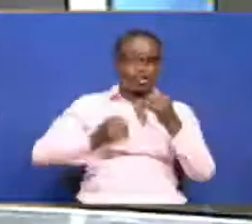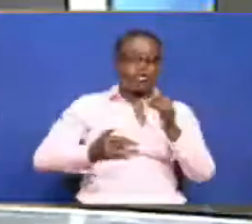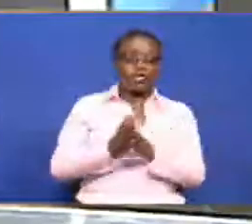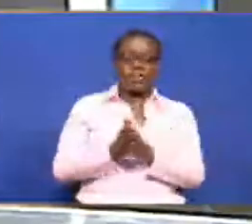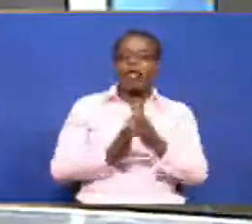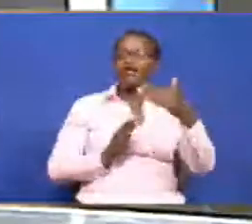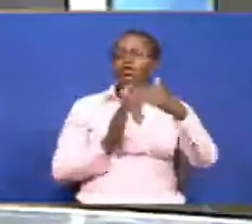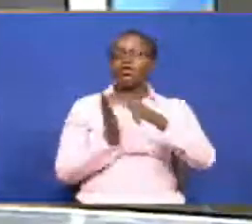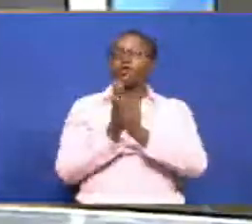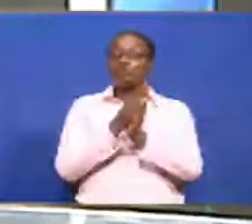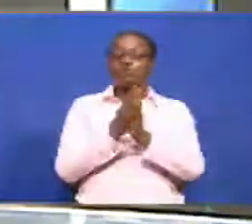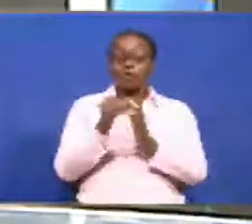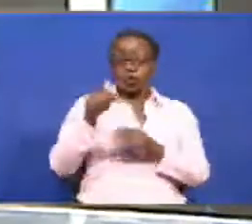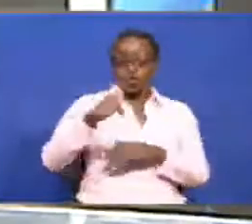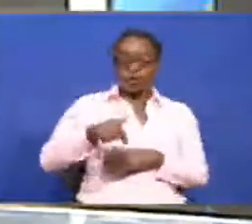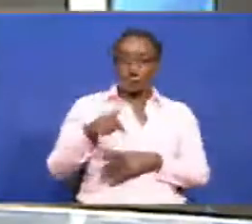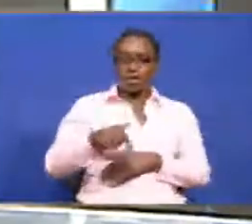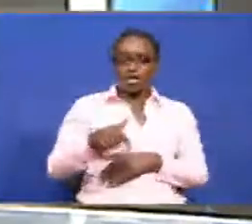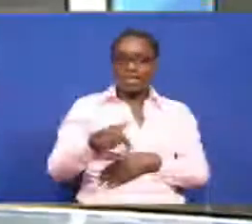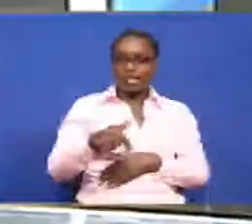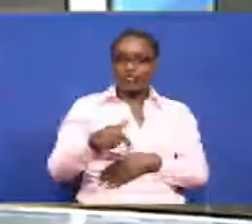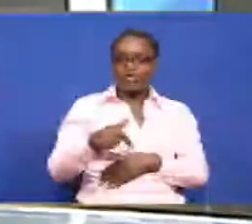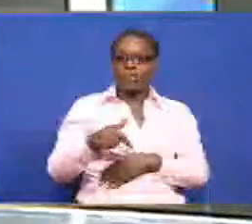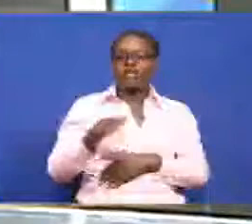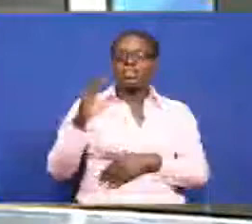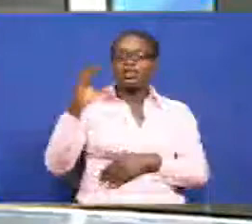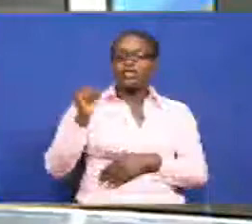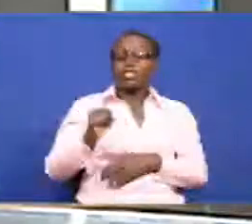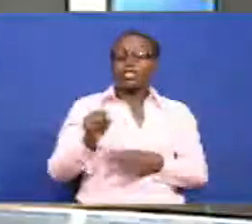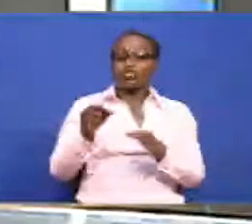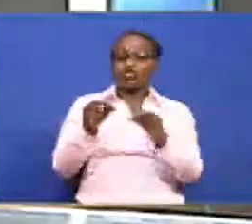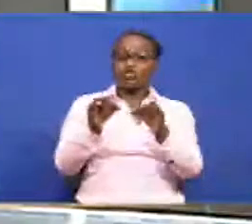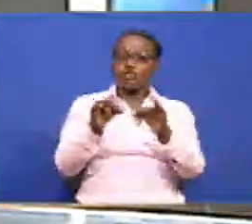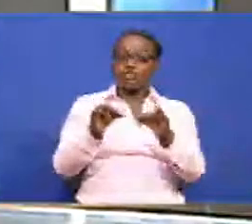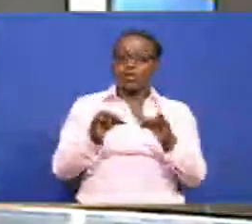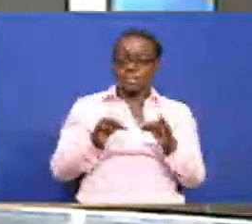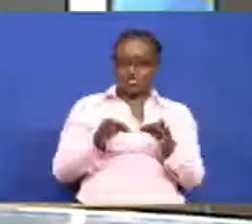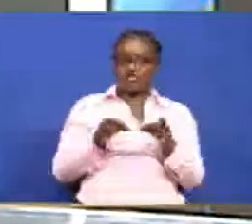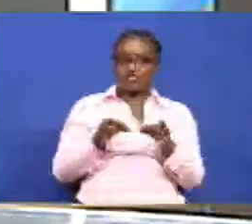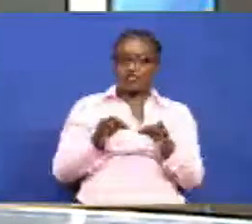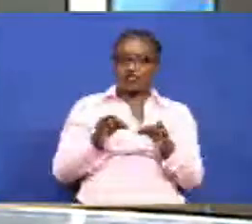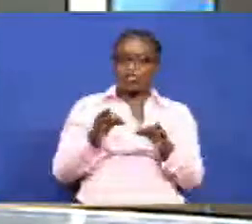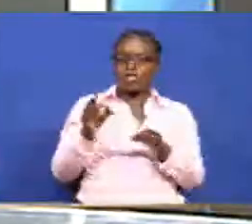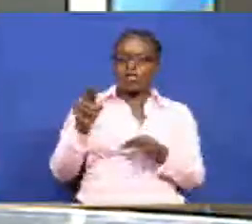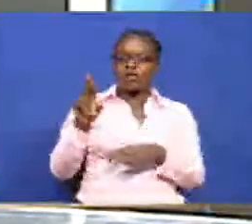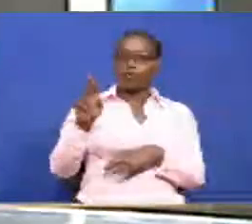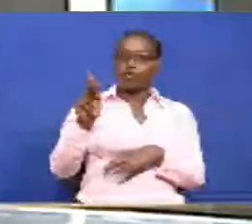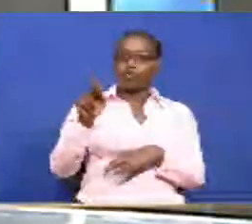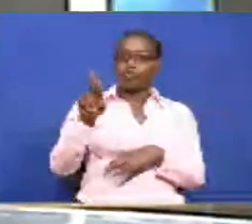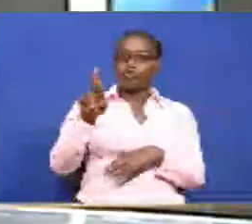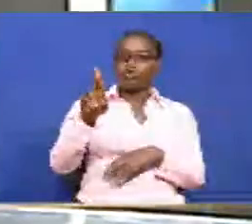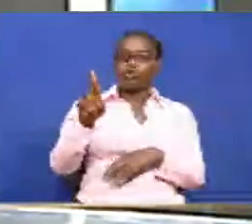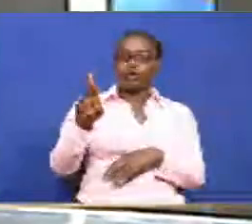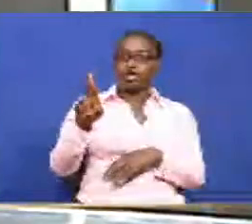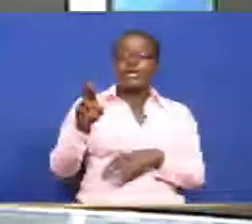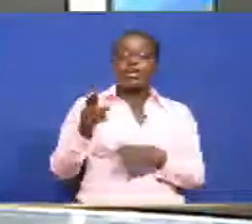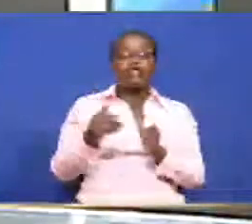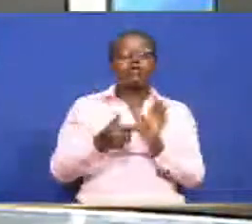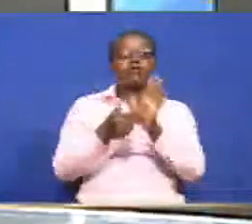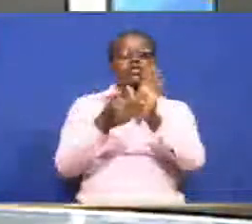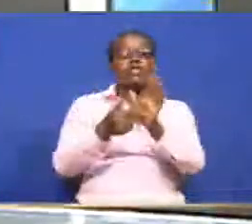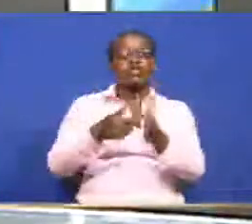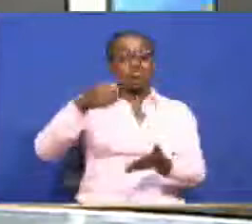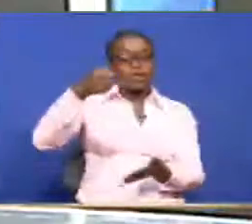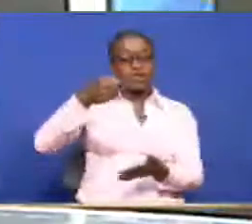kuu usiku wa leo, ambapo waziri wa fedha Ukur Yatani amewasilisha bajeti ya mwaka